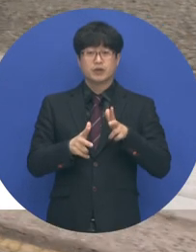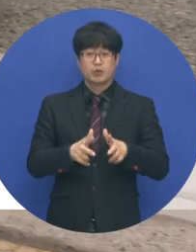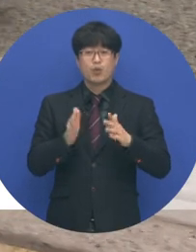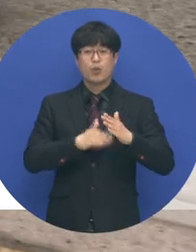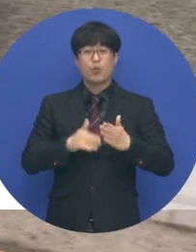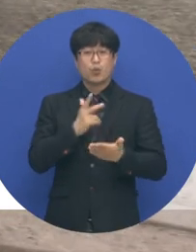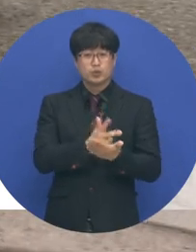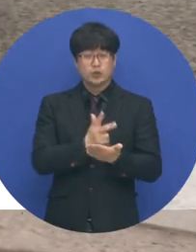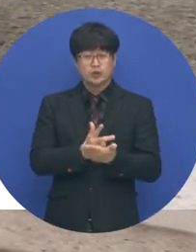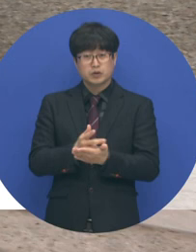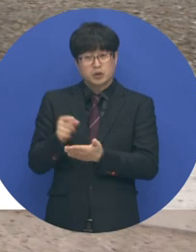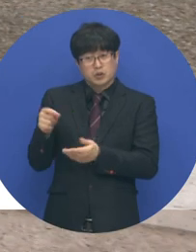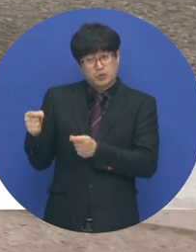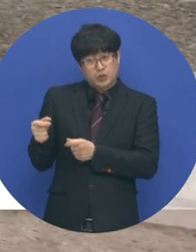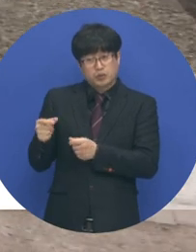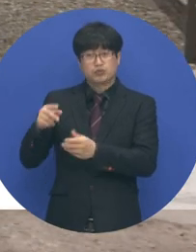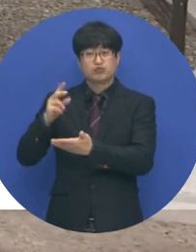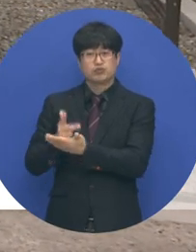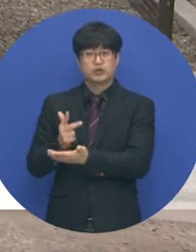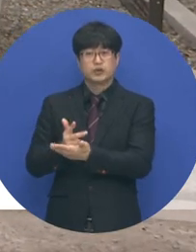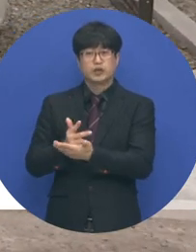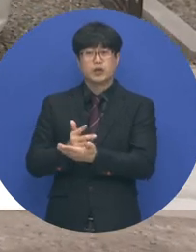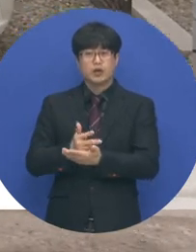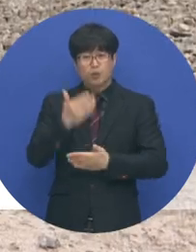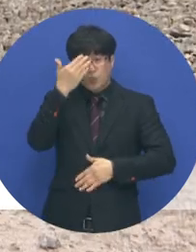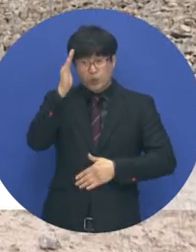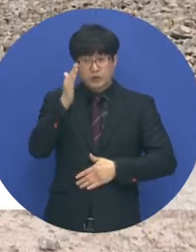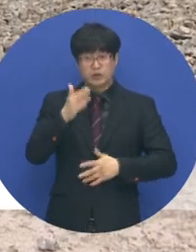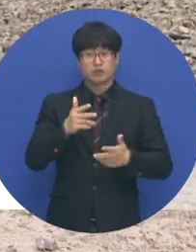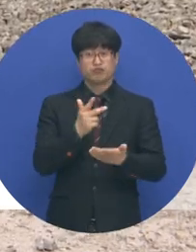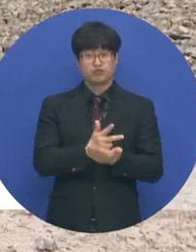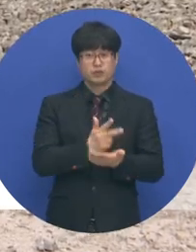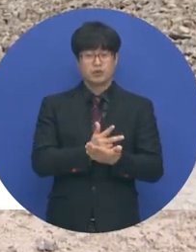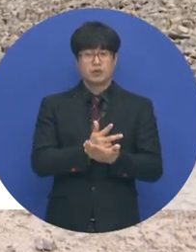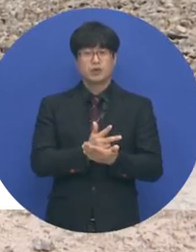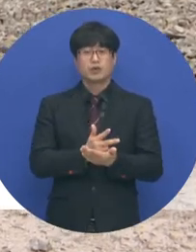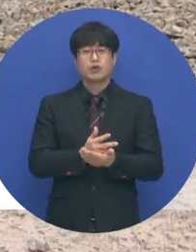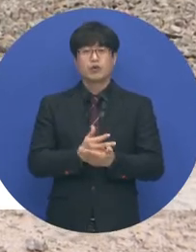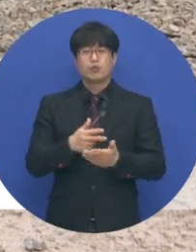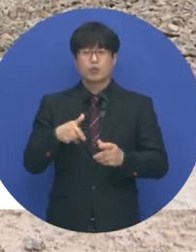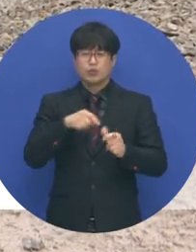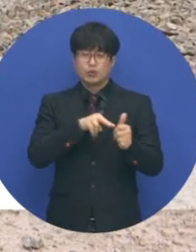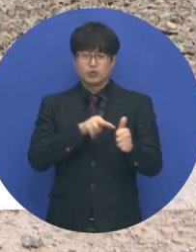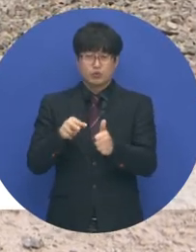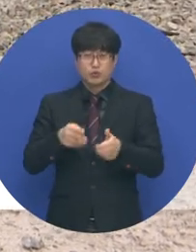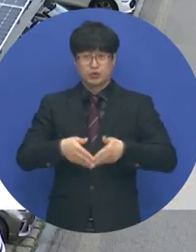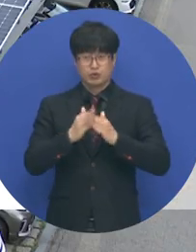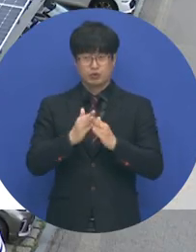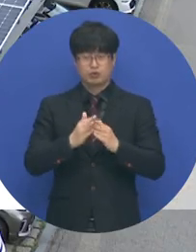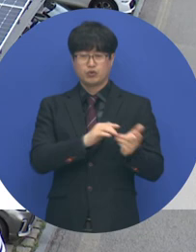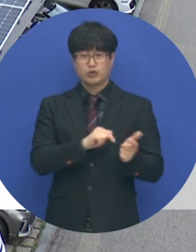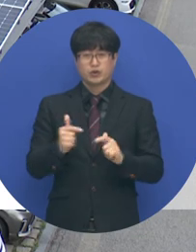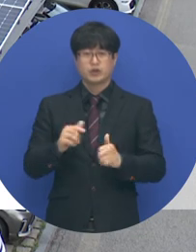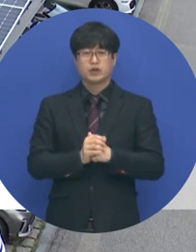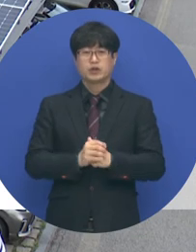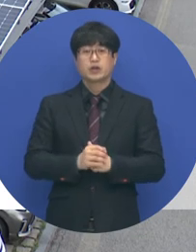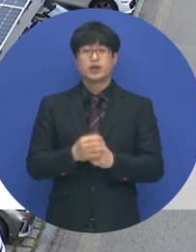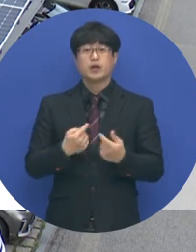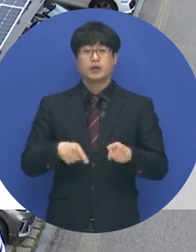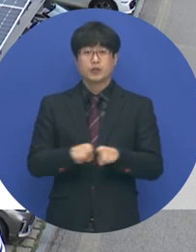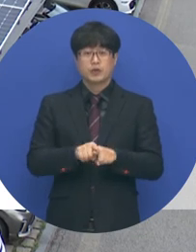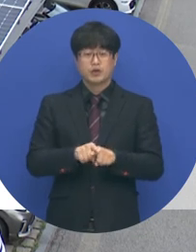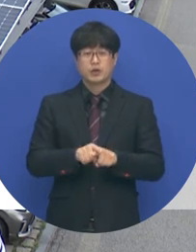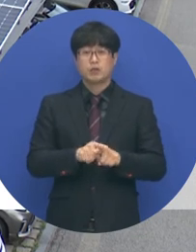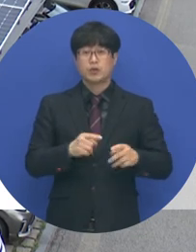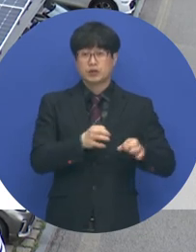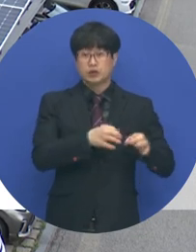공영 주차장과 자투리 주차장 조성, 주차장 무료 개방 지원, 주차 정보 시스템 구축 등이 포함됩니다. 도는 이와 함께 상가와